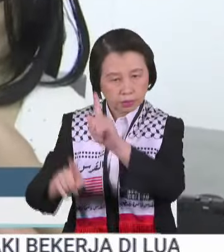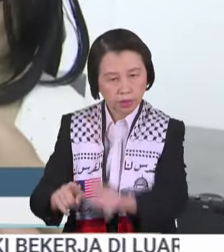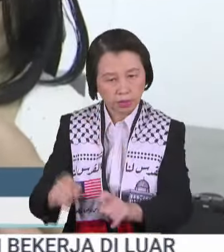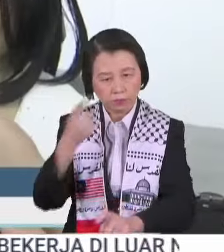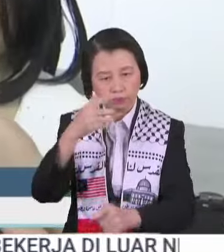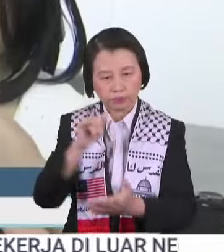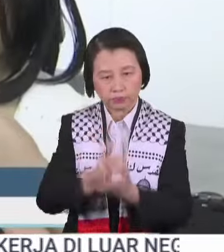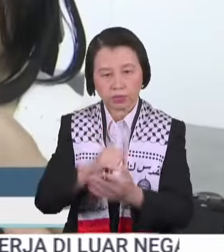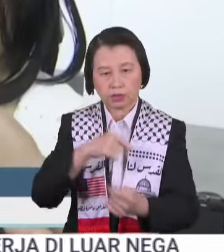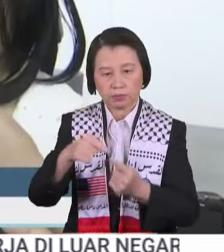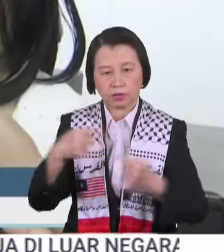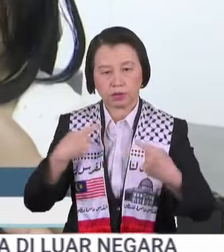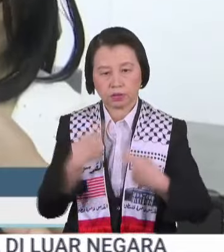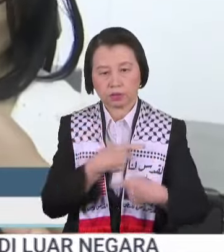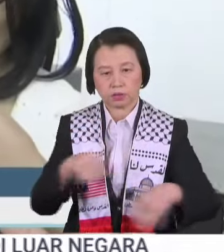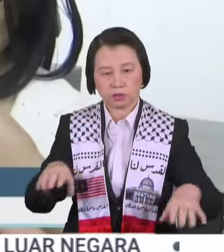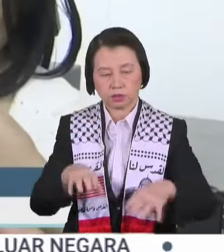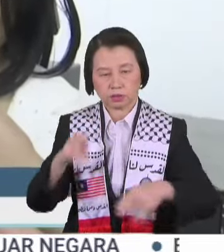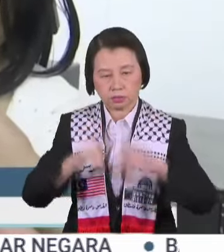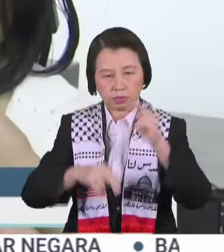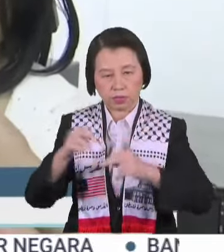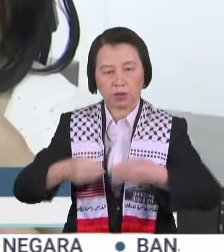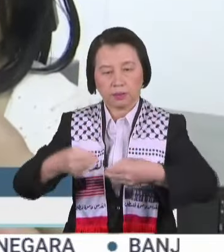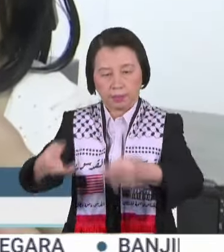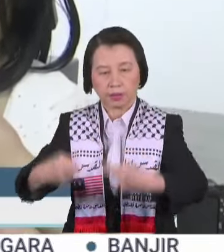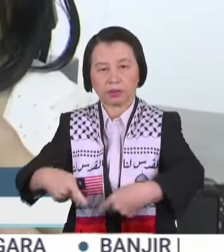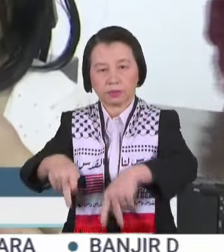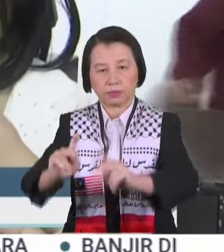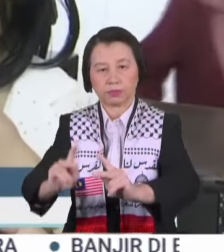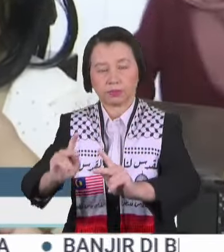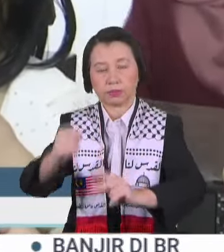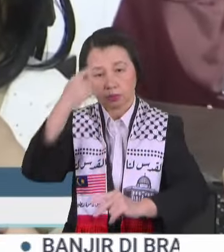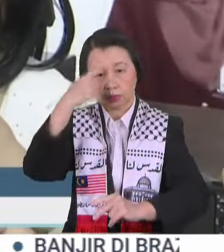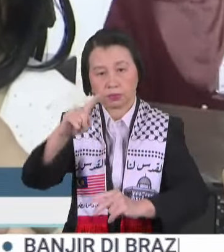itu, apabila kita bina Ten Star ni, kita sebenarnya memberi ruang kepada